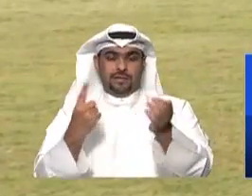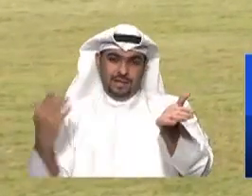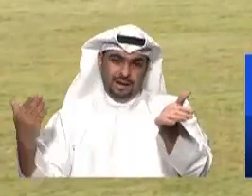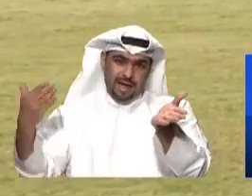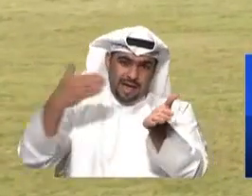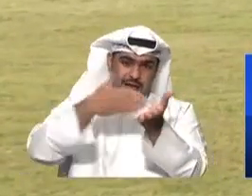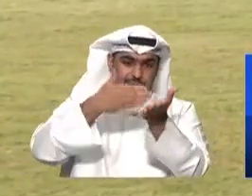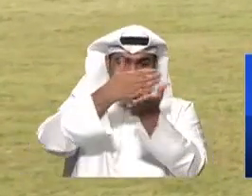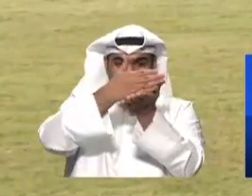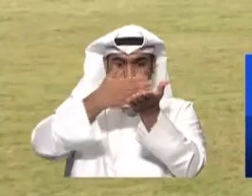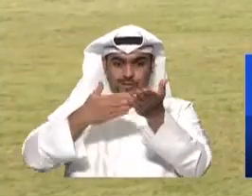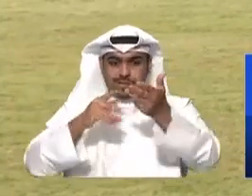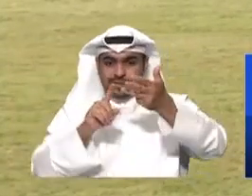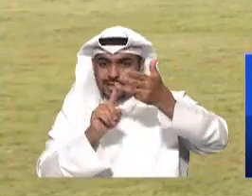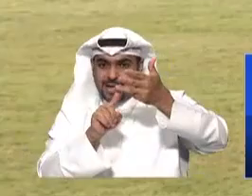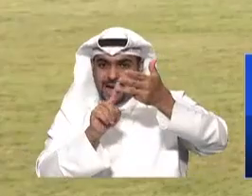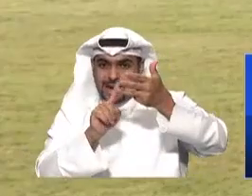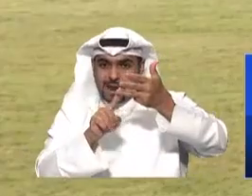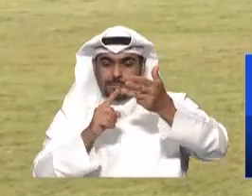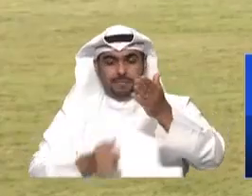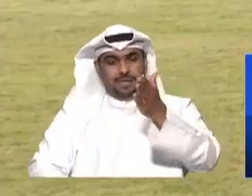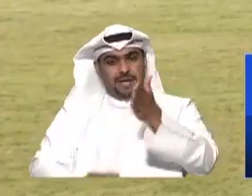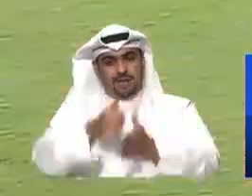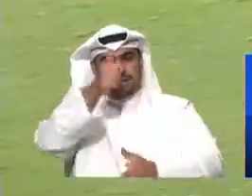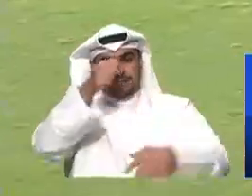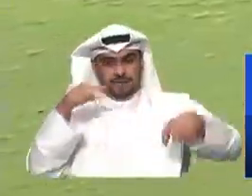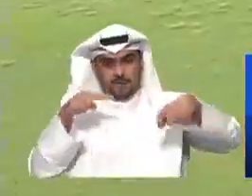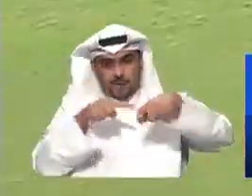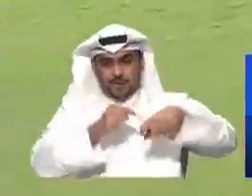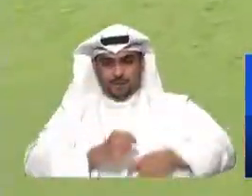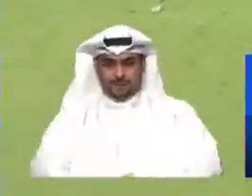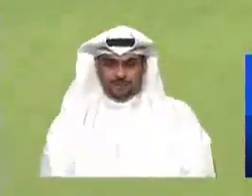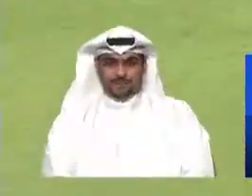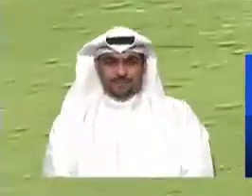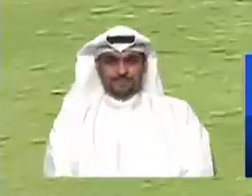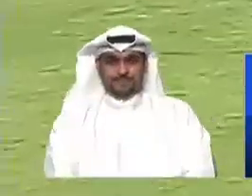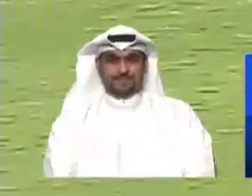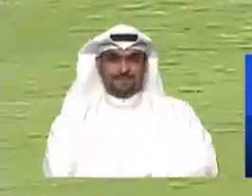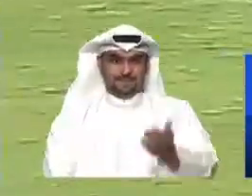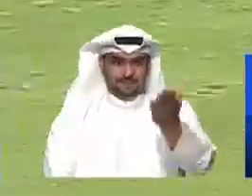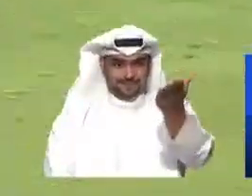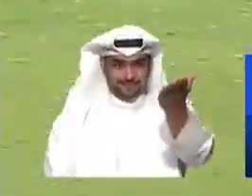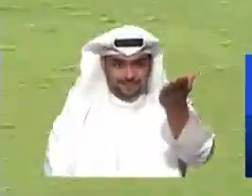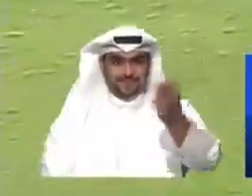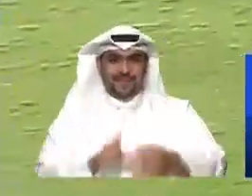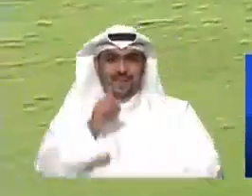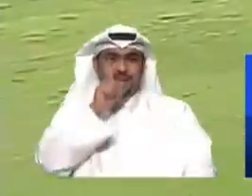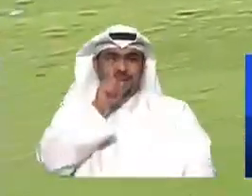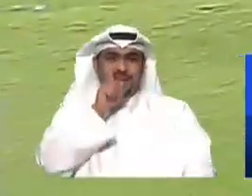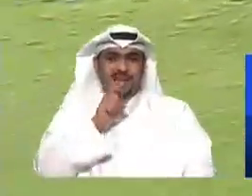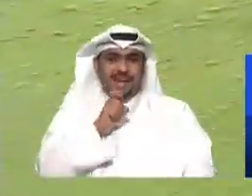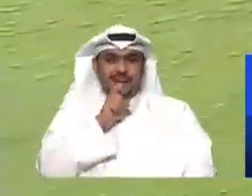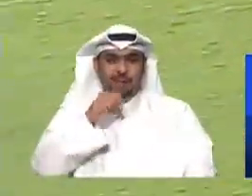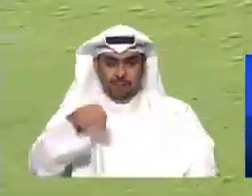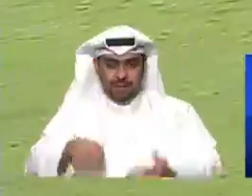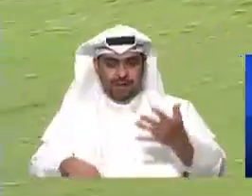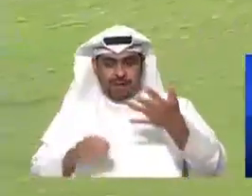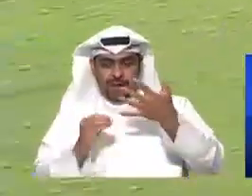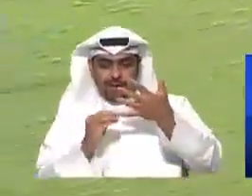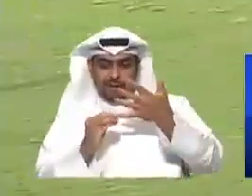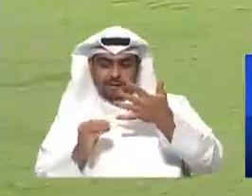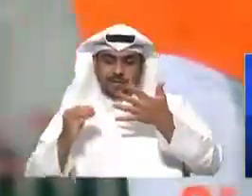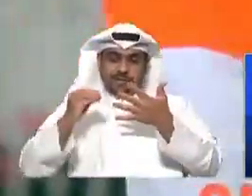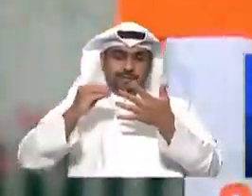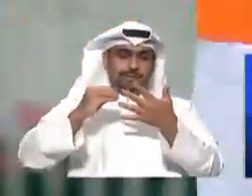هذا هذا المجهود يعني توجوه في التاهل للدور القادم ان شاء الله. وبذلك يخطو كاظمة خطواته الأولى نحو المنافسة